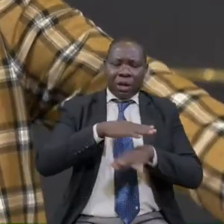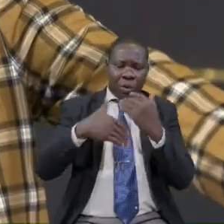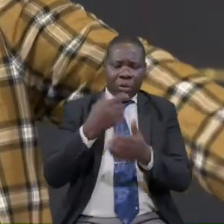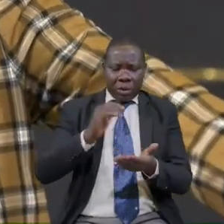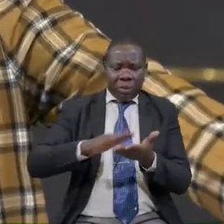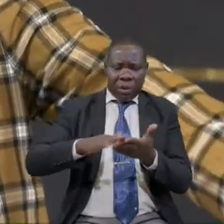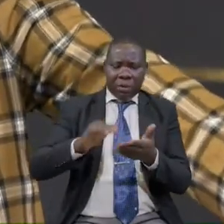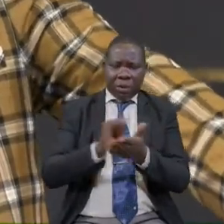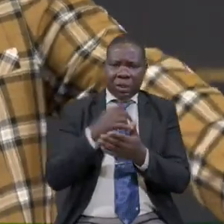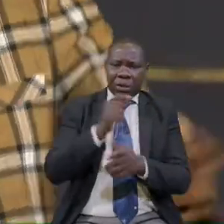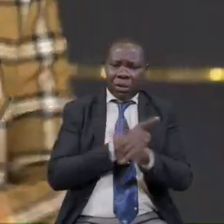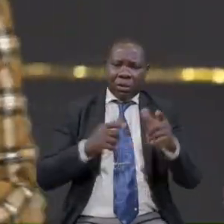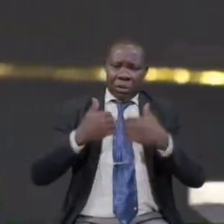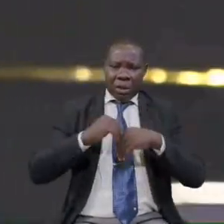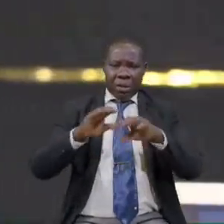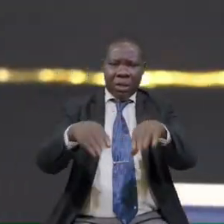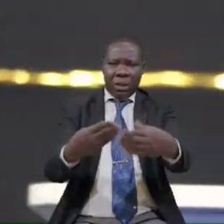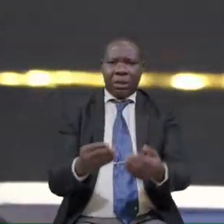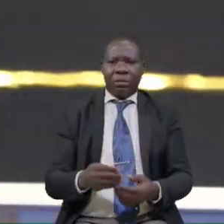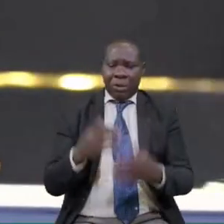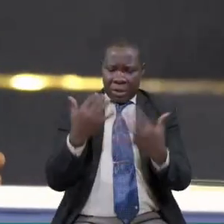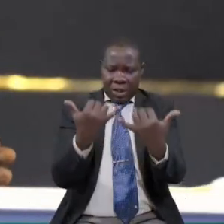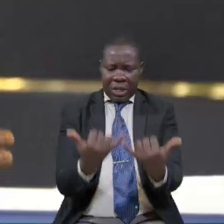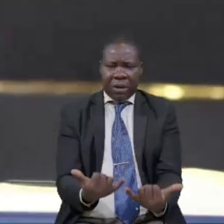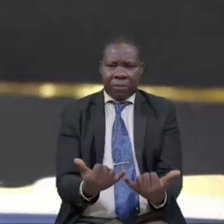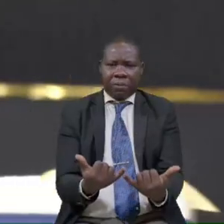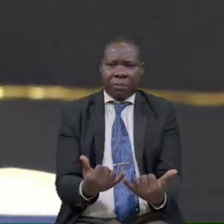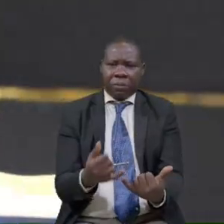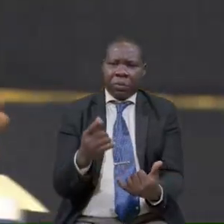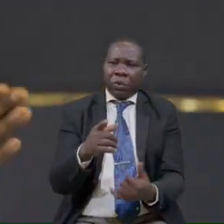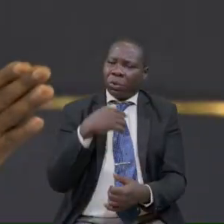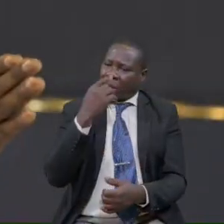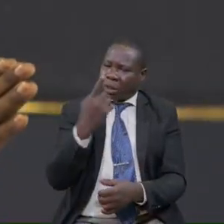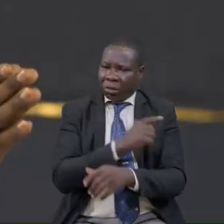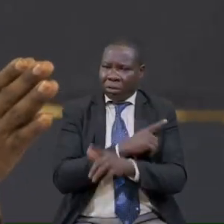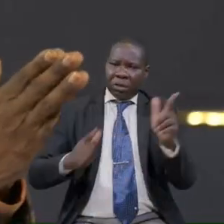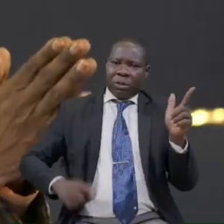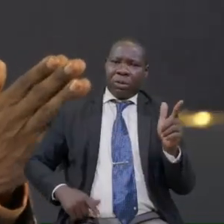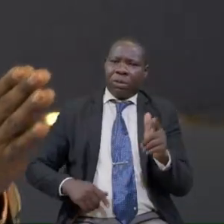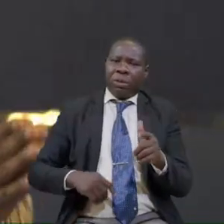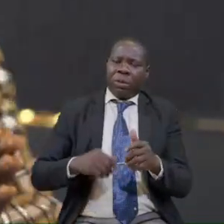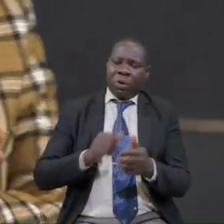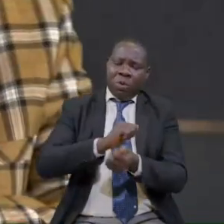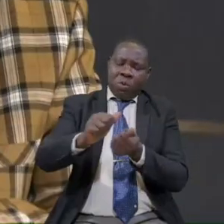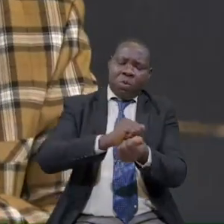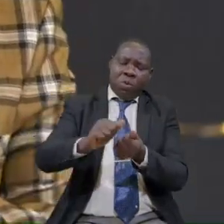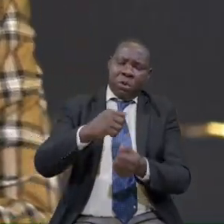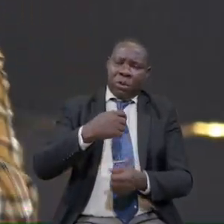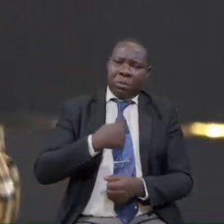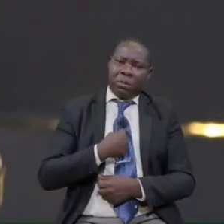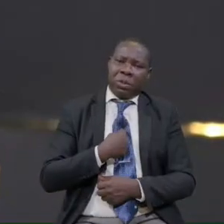tout le pardon que le Seigneur donne. Maintenant, vous dites ça au Seigneur, vous dites,